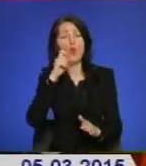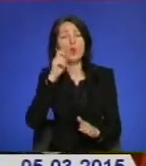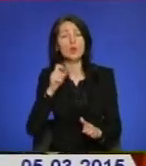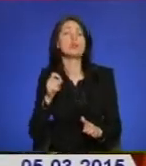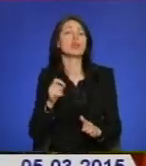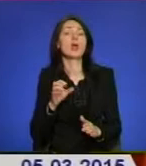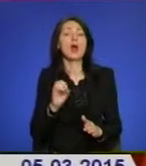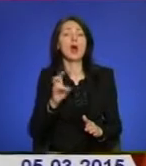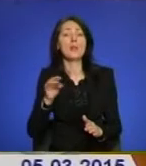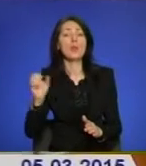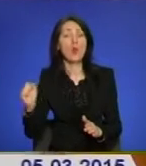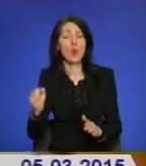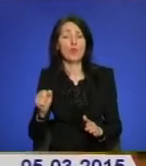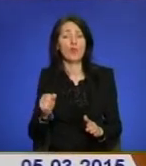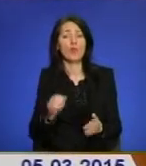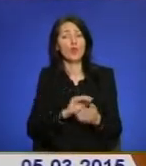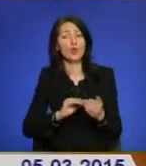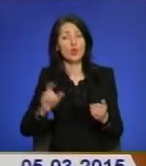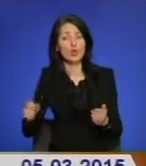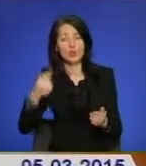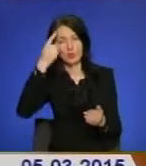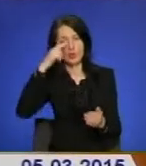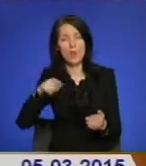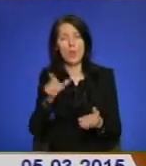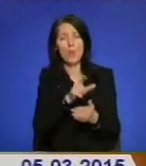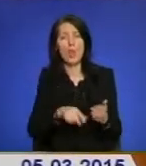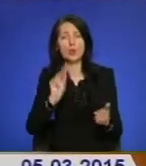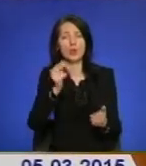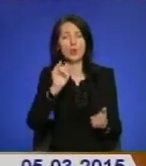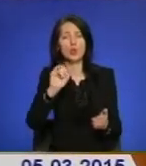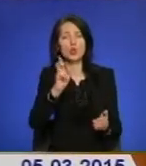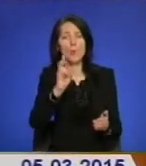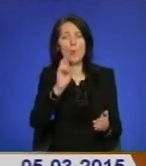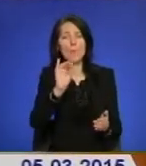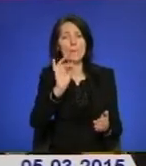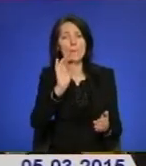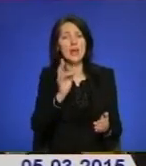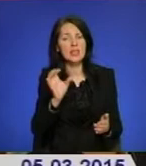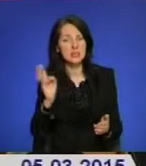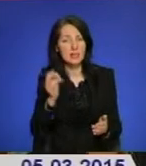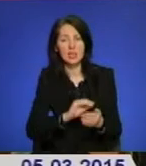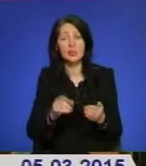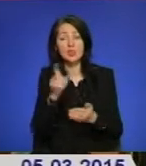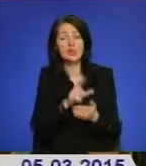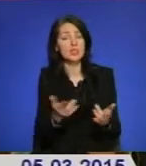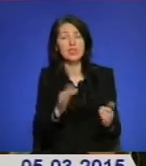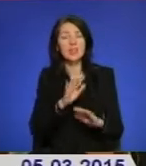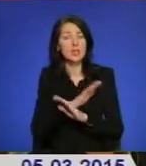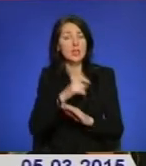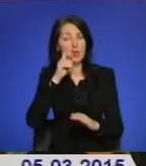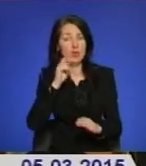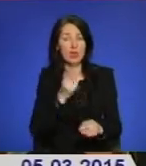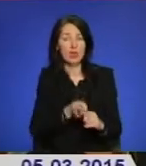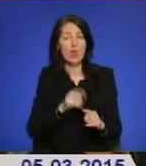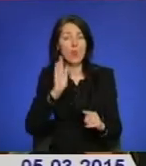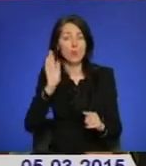етнограф фольклорист відомий поет Павло Чубинський написав Ще не вмерла Україна якому в майбутньому судилося стати